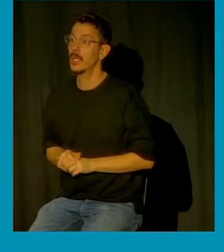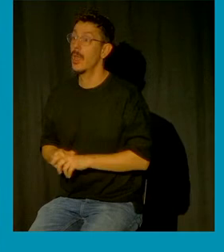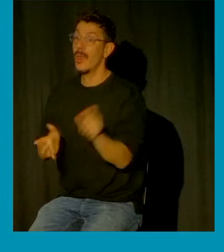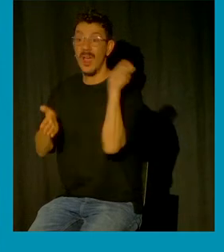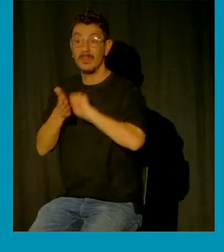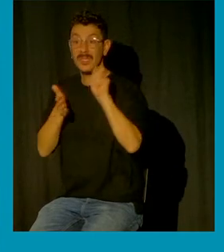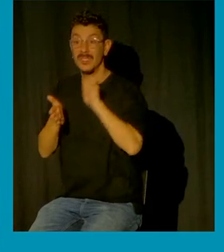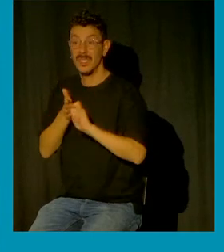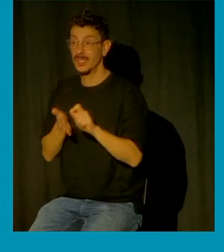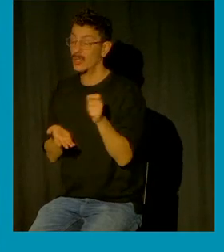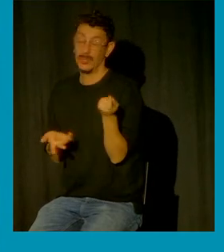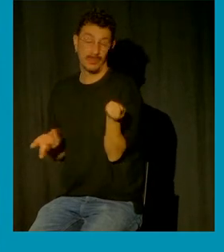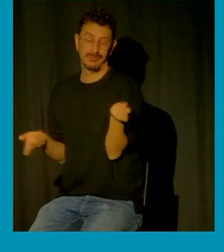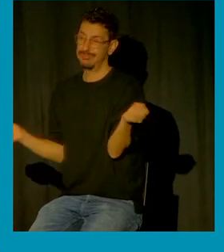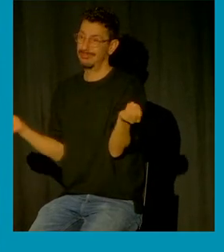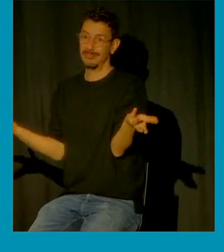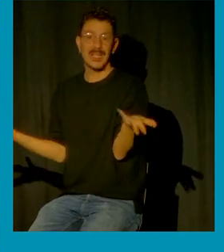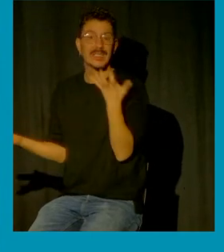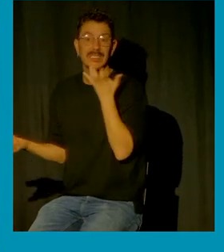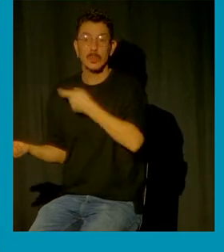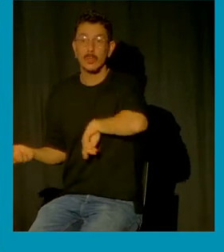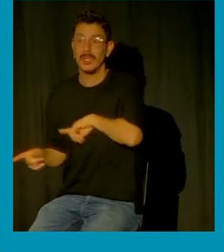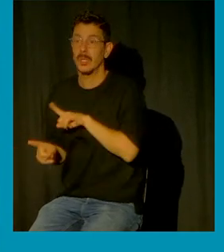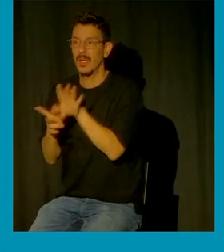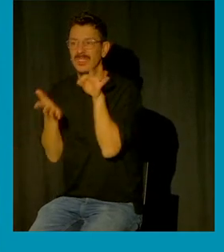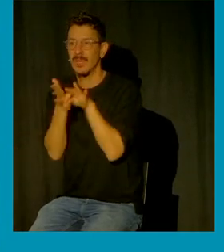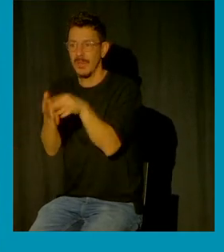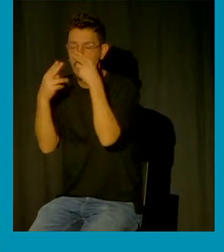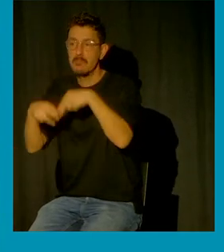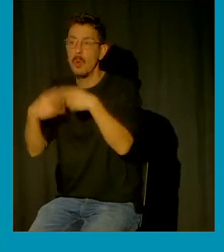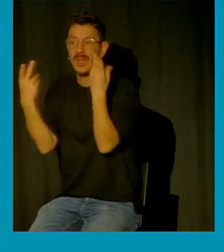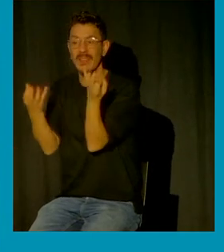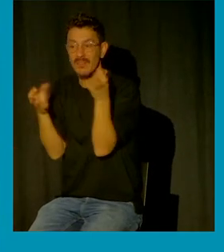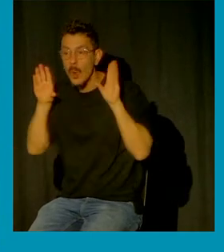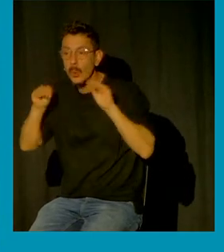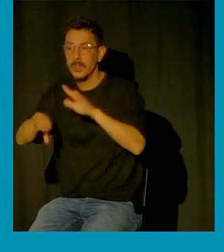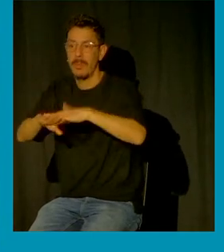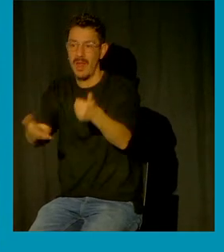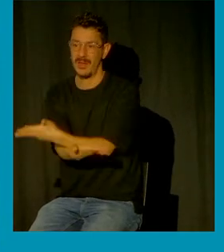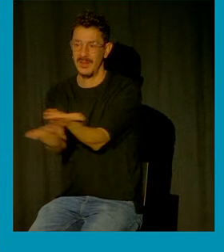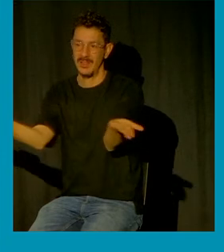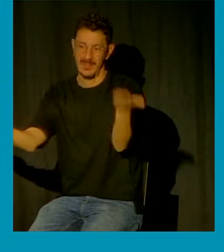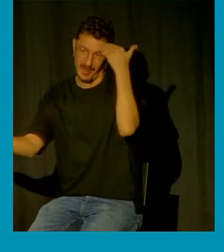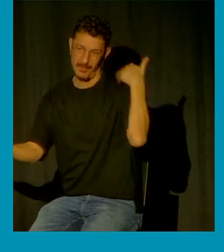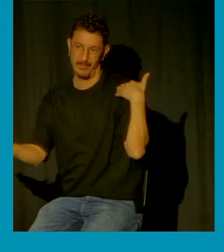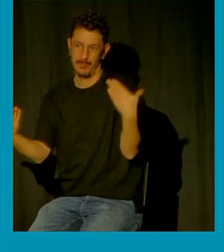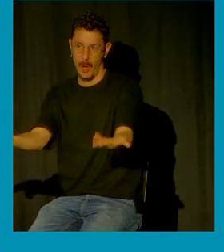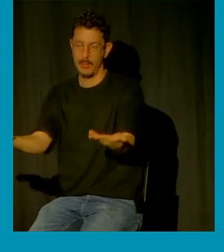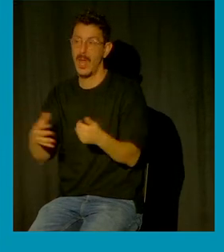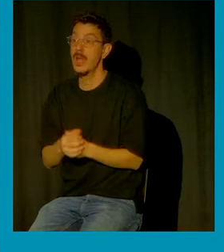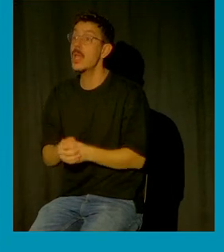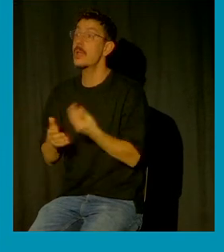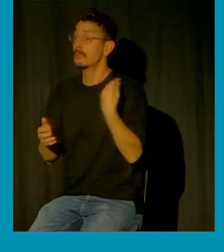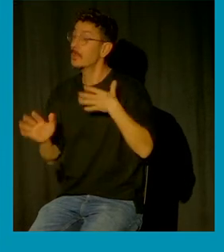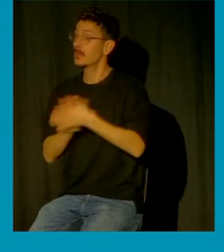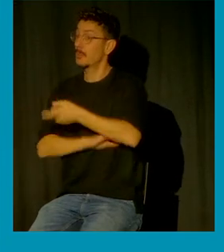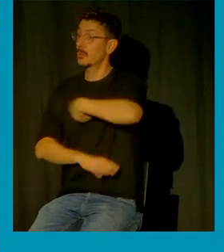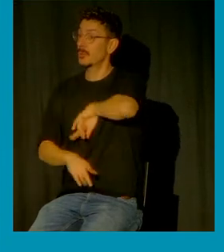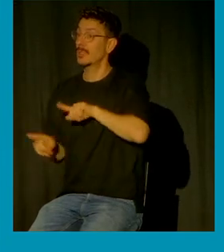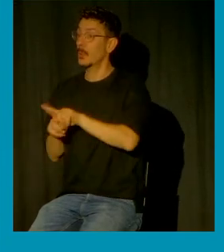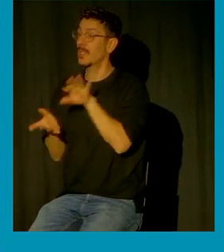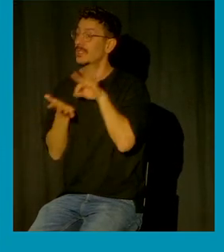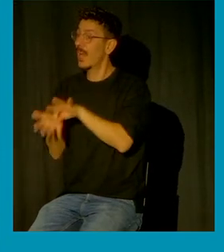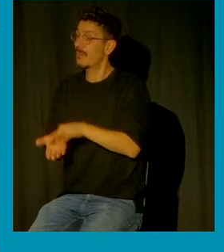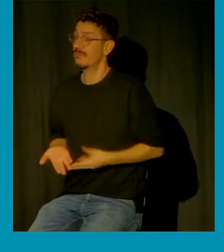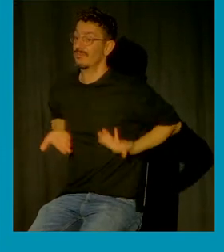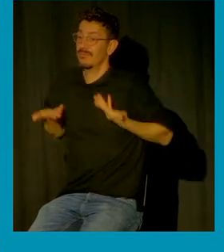si no és des del concepte del servei públic i de la utilitat pública i això és el que fem posar-nos al servei i